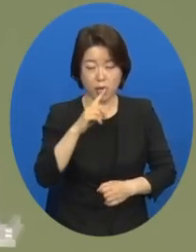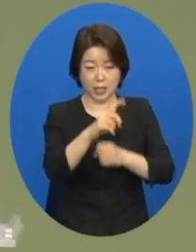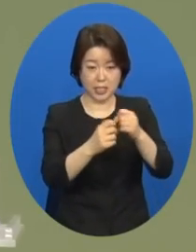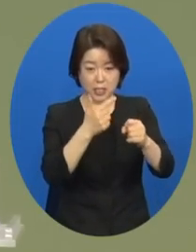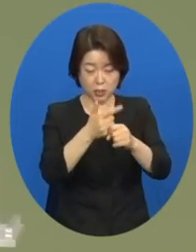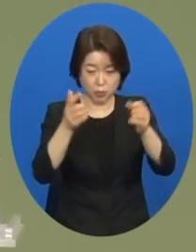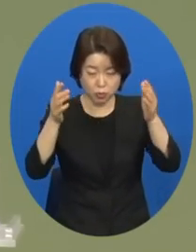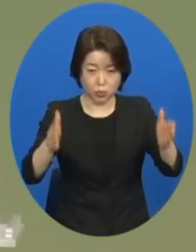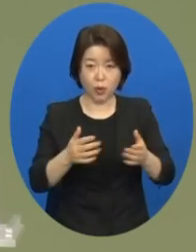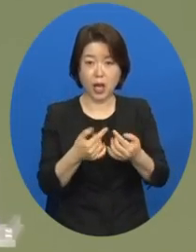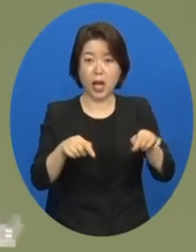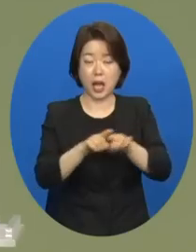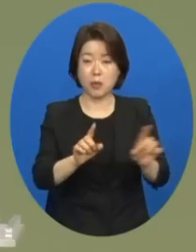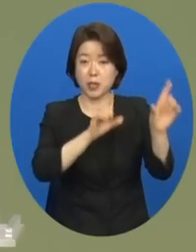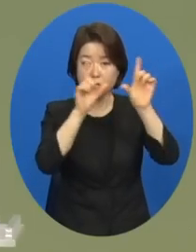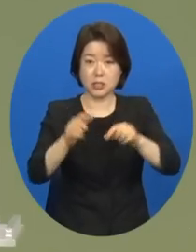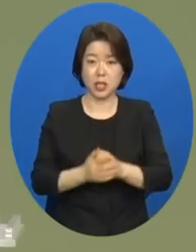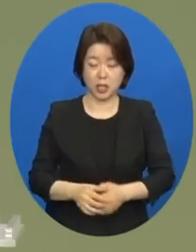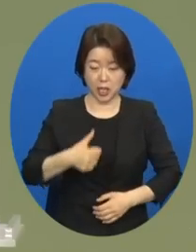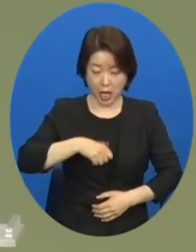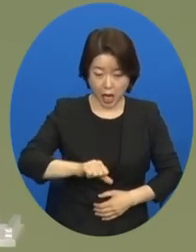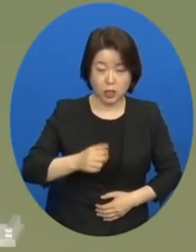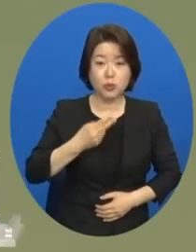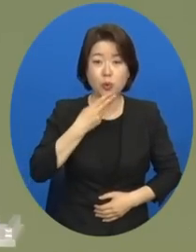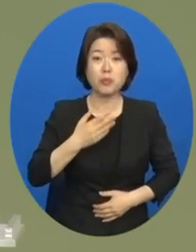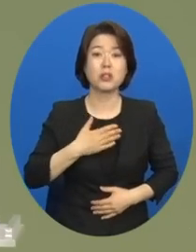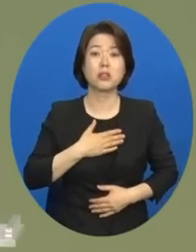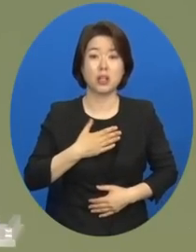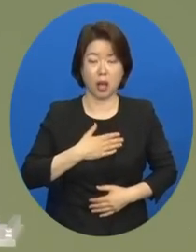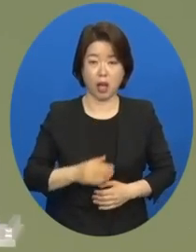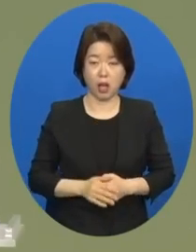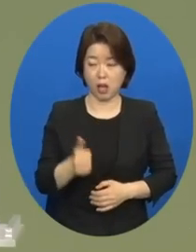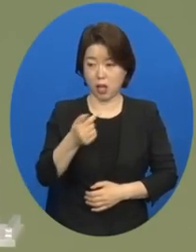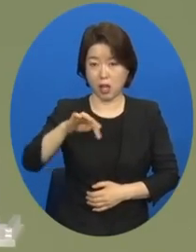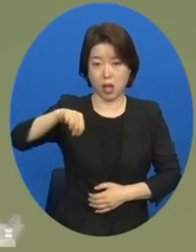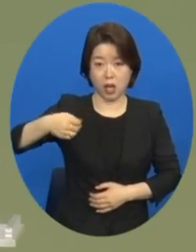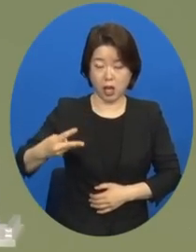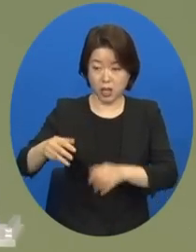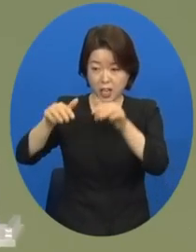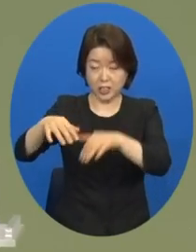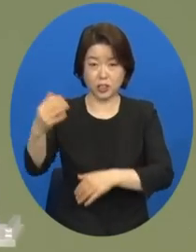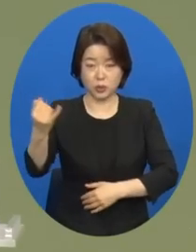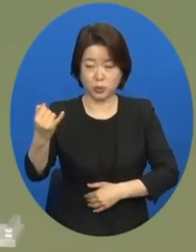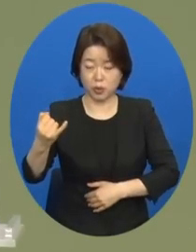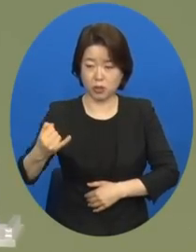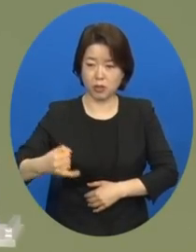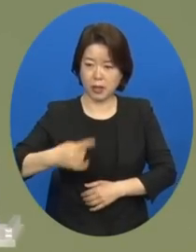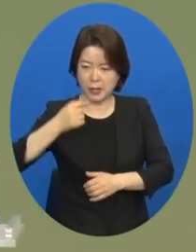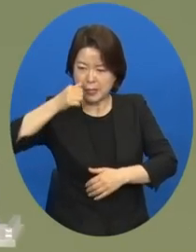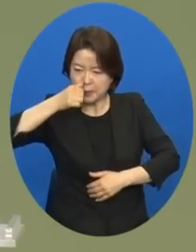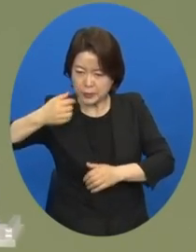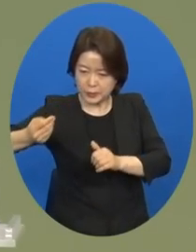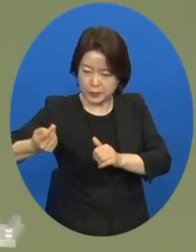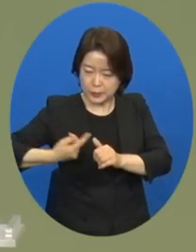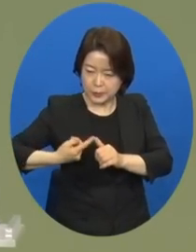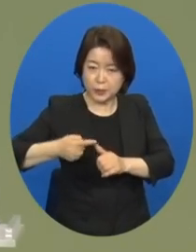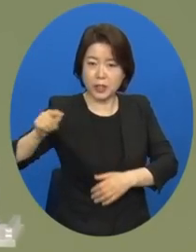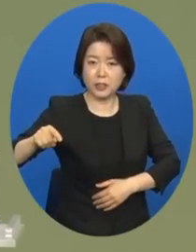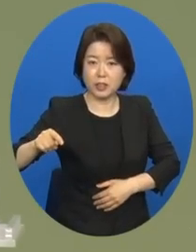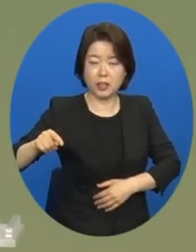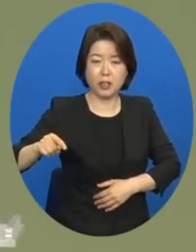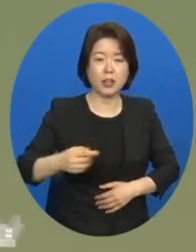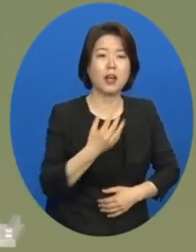같이 살면서 아들도 없는 자신이 하갈에게 멸시받았다는 것은 그건 아브라함의 화가를